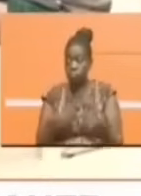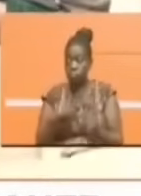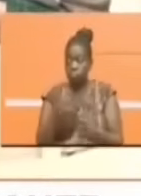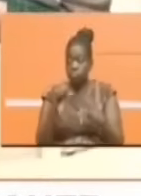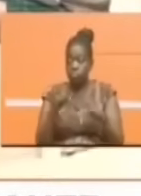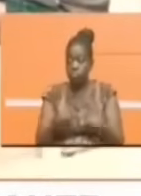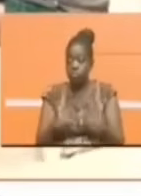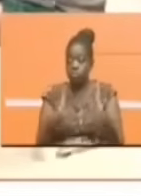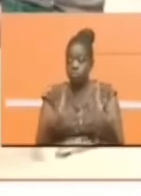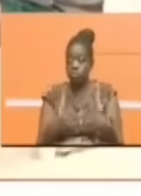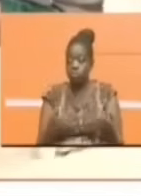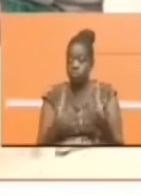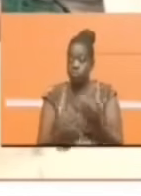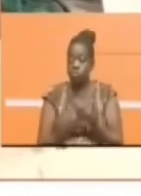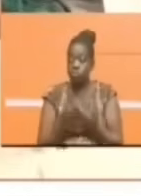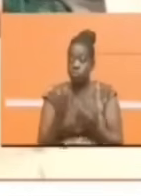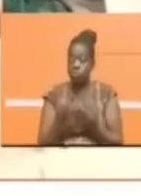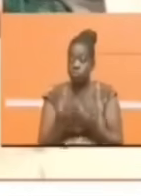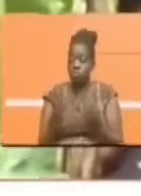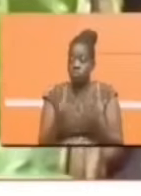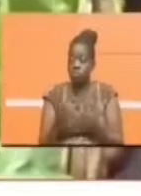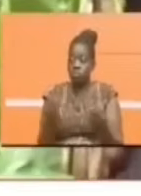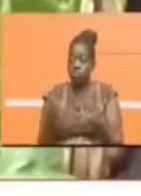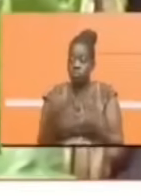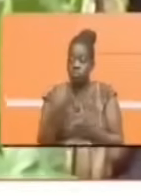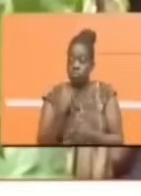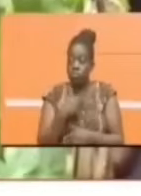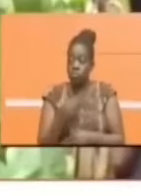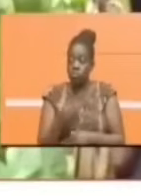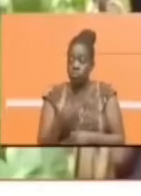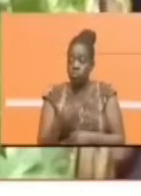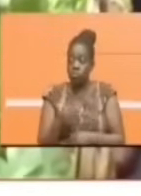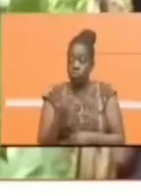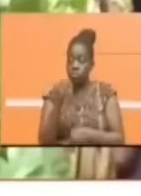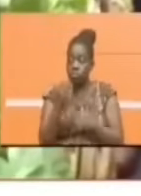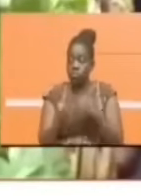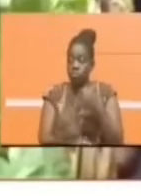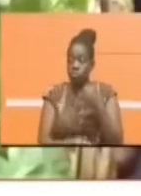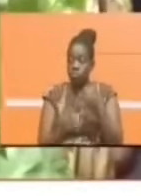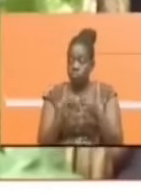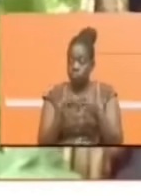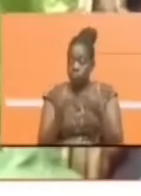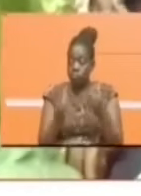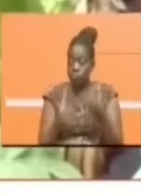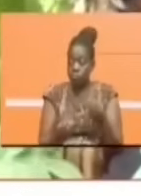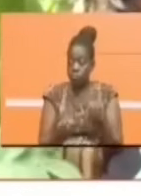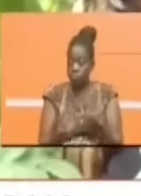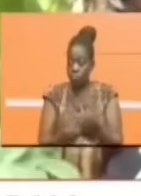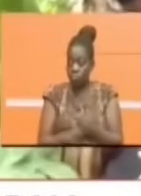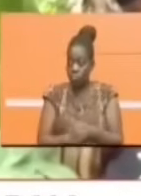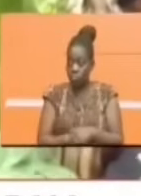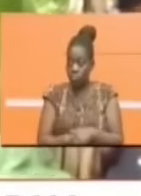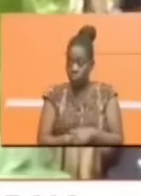nyabwe namatiyamu kuzaata okuyitibwa yaaya nze mwana asembayo omuggalanda